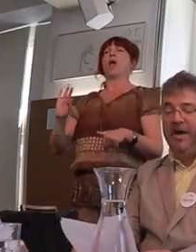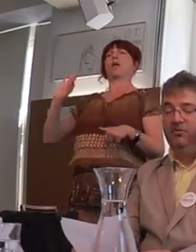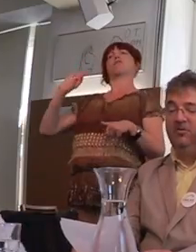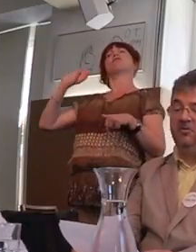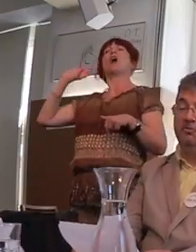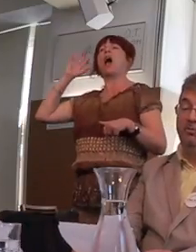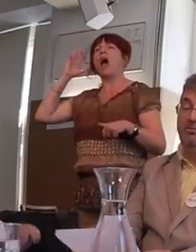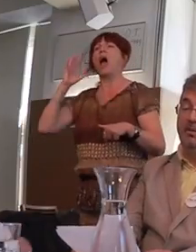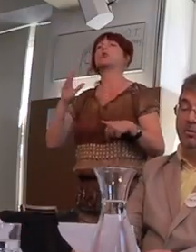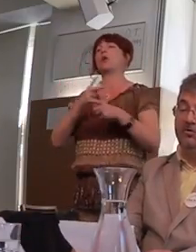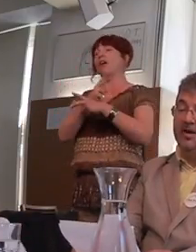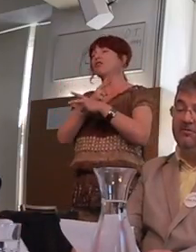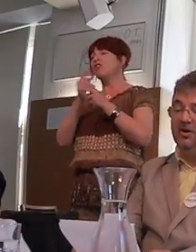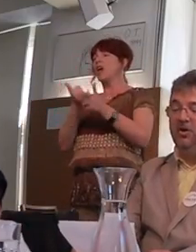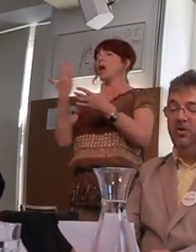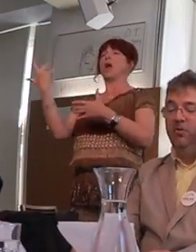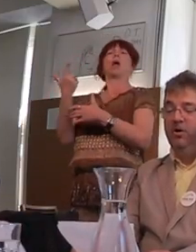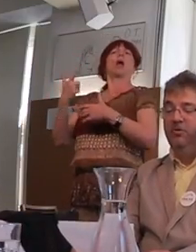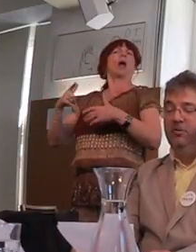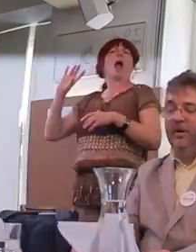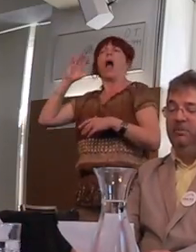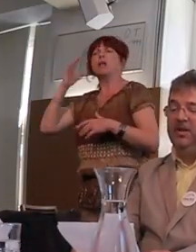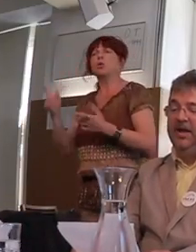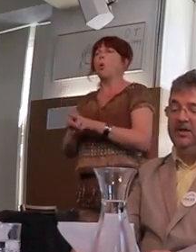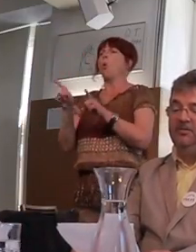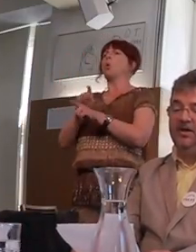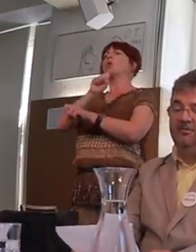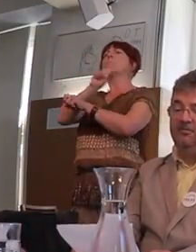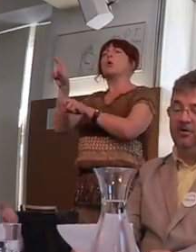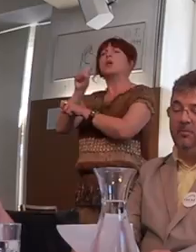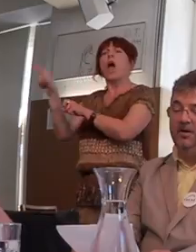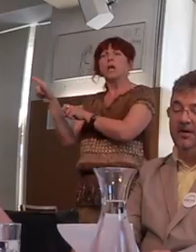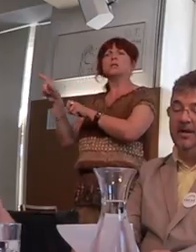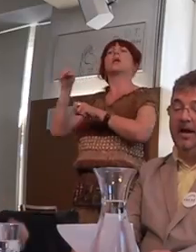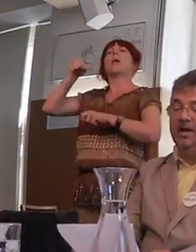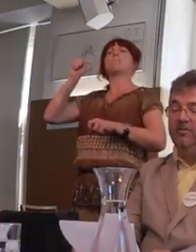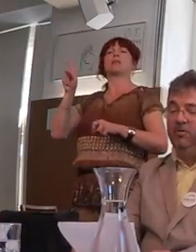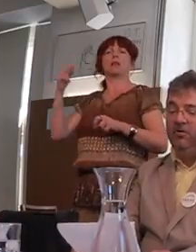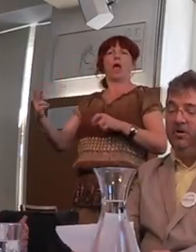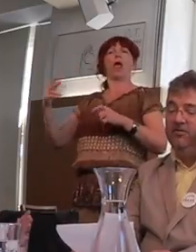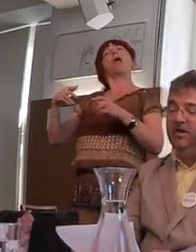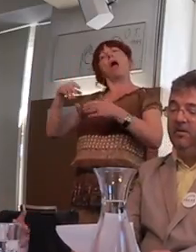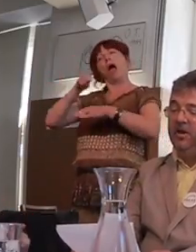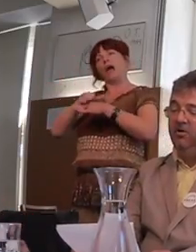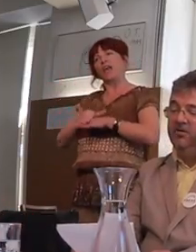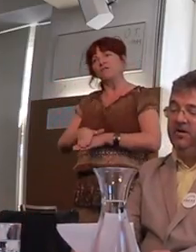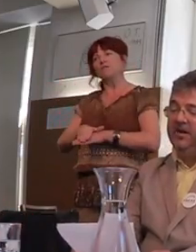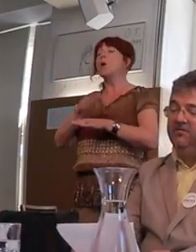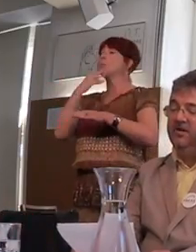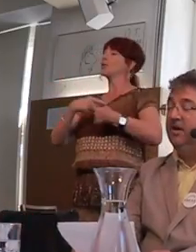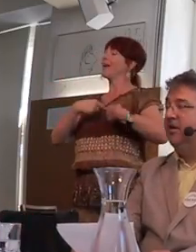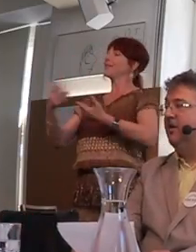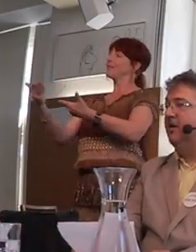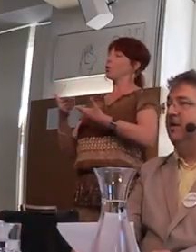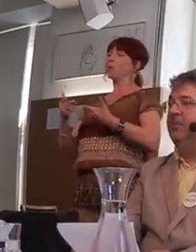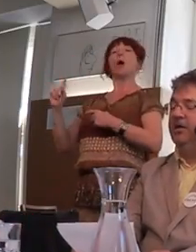oder Smartphones via Podcast oder aus dem MP3-Archiv herzlich willkommen, aber ganz besonders meine heutigen